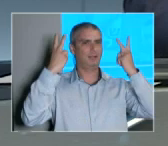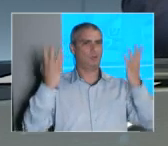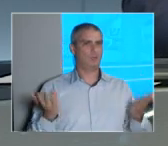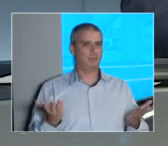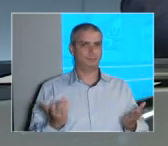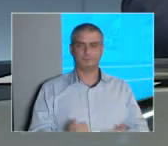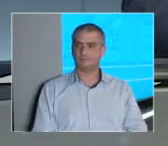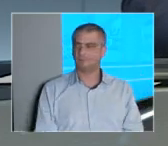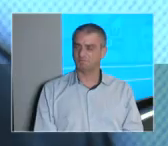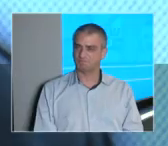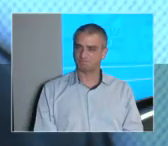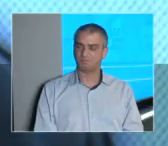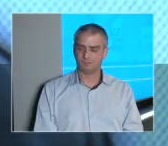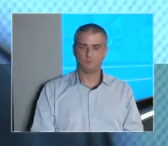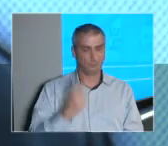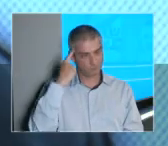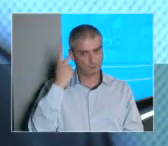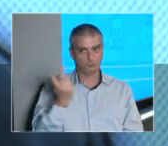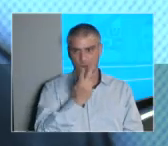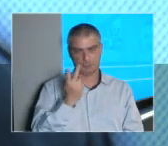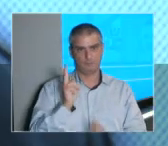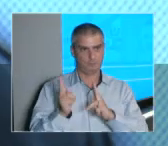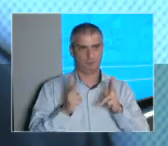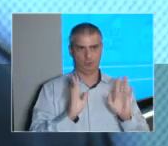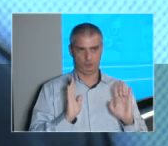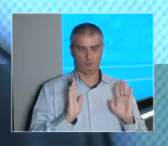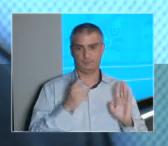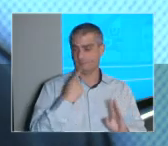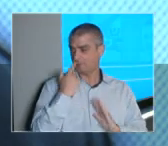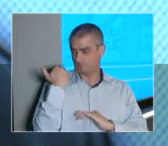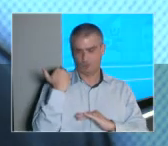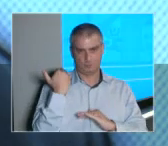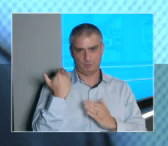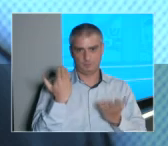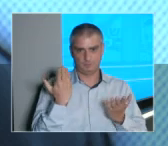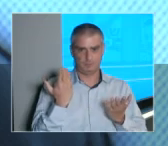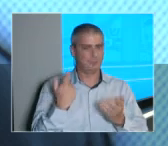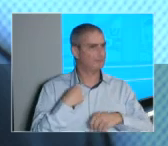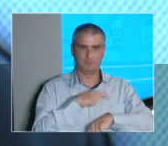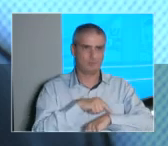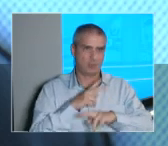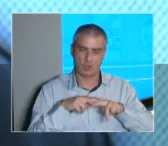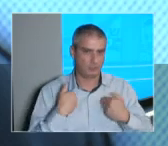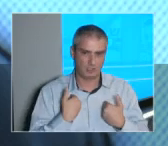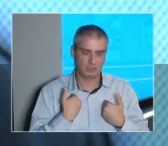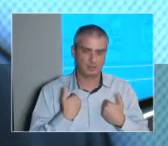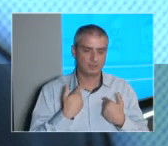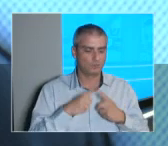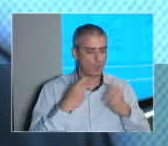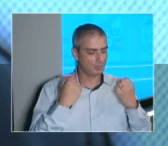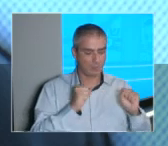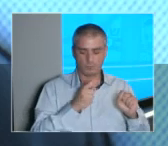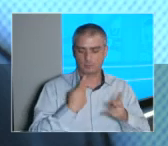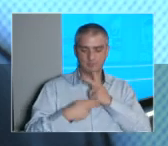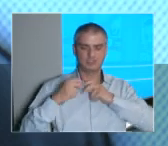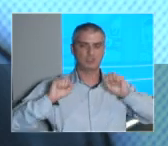ומהותיים. אני חושב ששתי התופעות קיימות. מה שאני אמרתי קודם, ואפשר להרחיב, אבל אז זה לא יתיר לנו, ההליכה מהדמוקרטיה